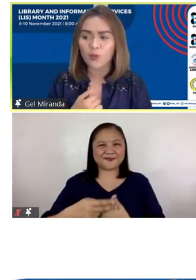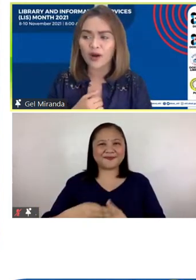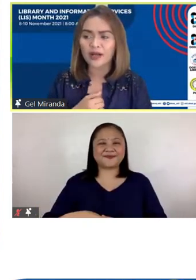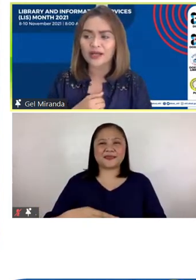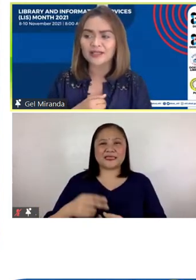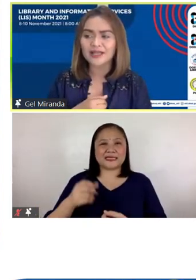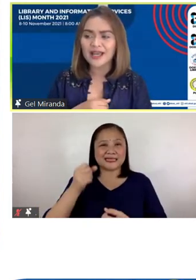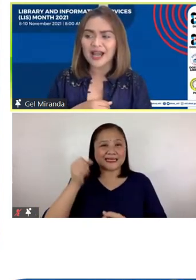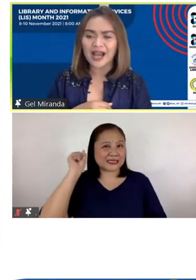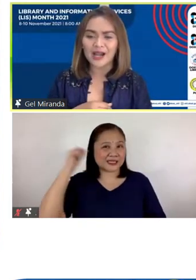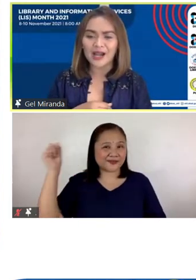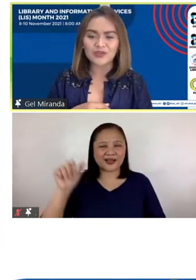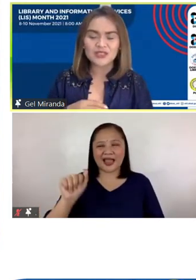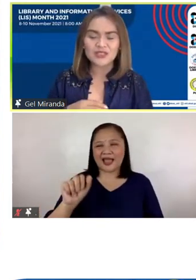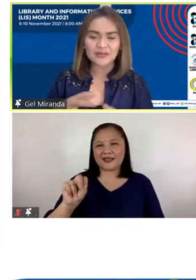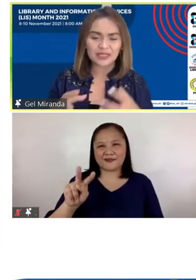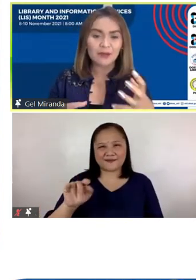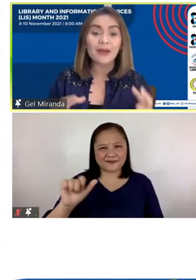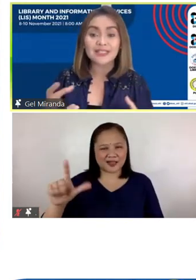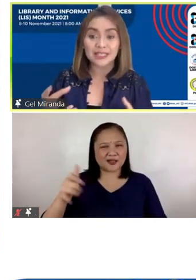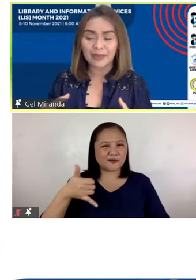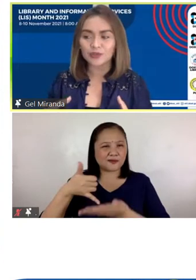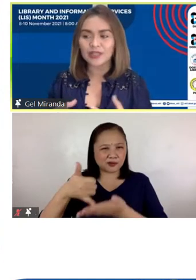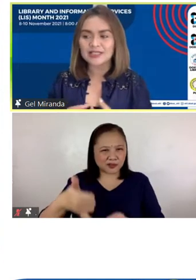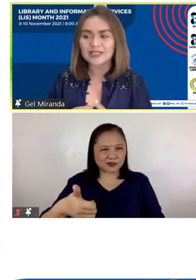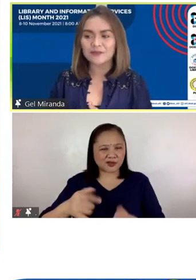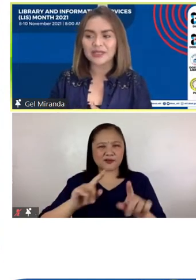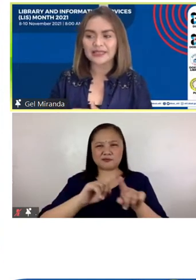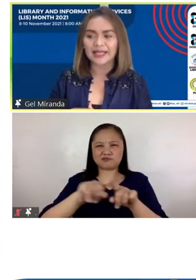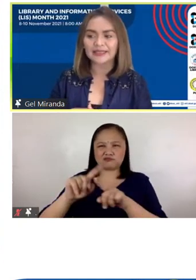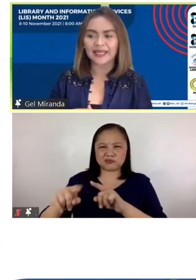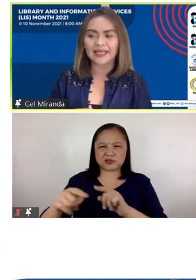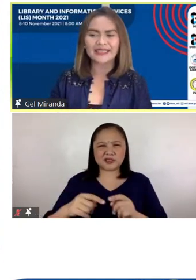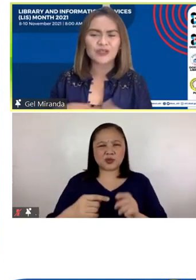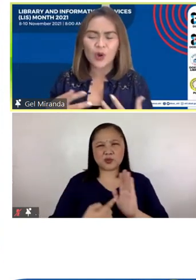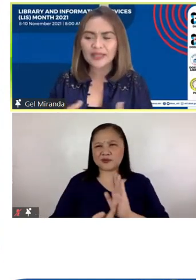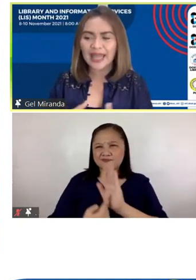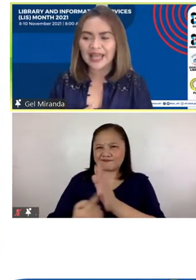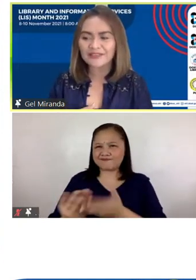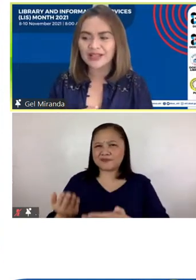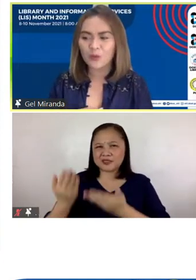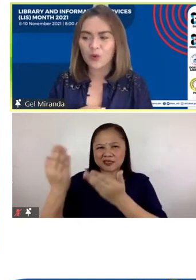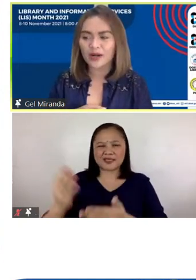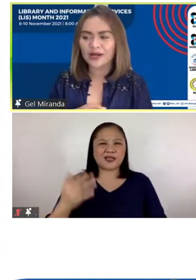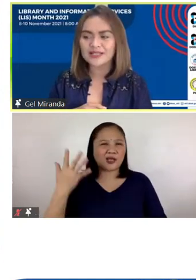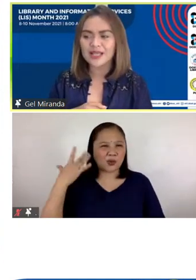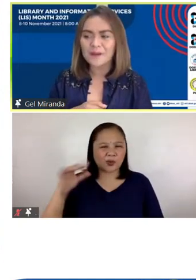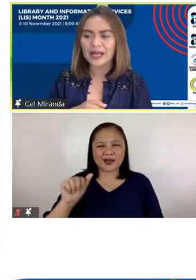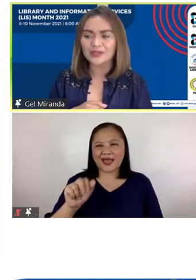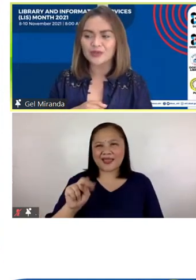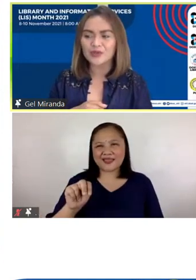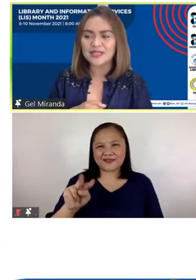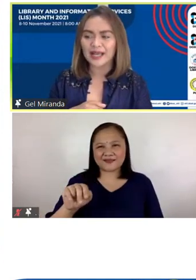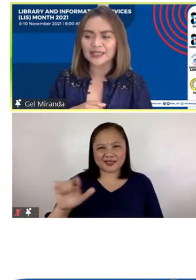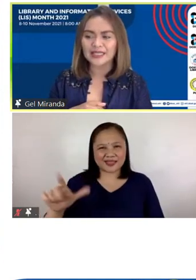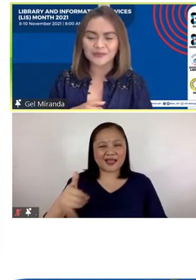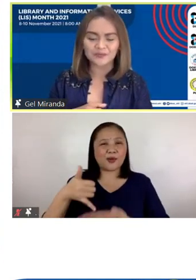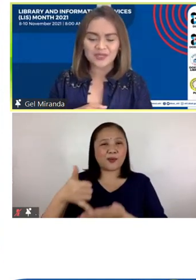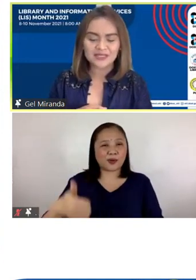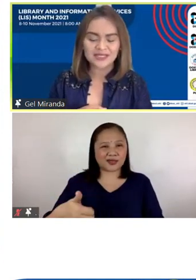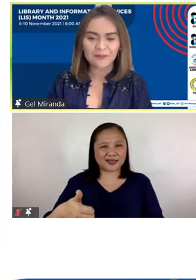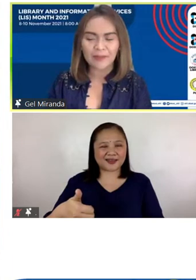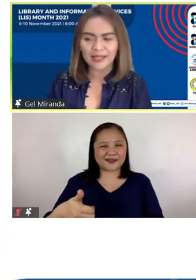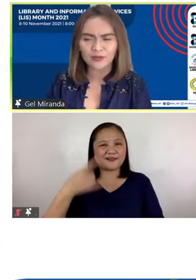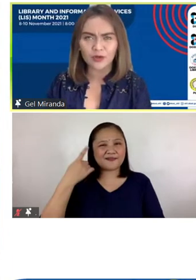Anvil Award dun sa iba't ibang mga segmento na isinubmit natin, and the Gold Anvil Awards para doon sa